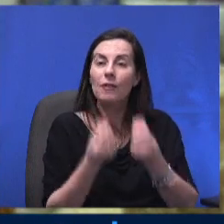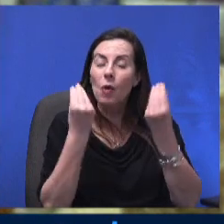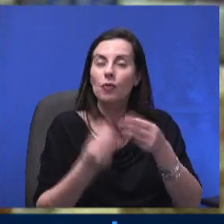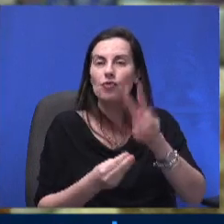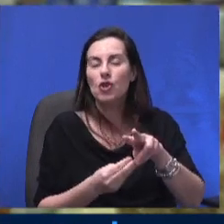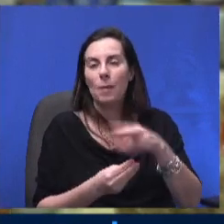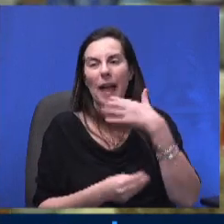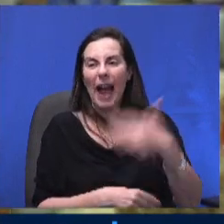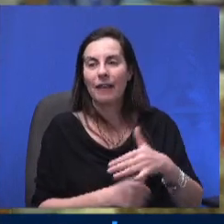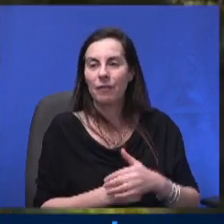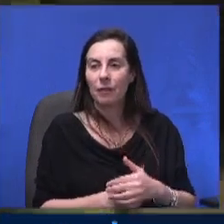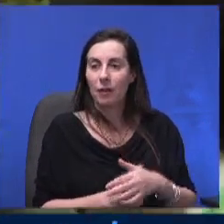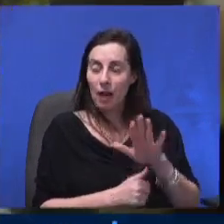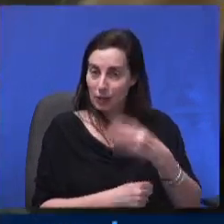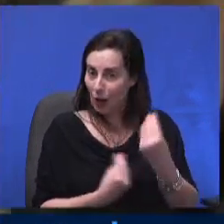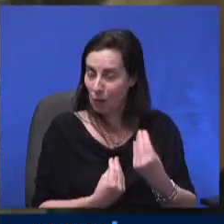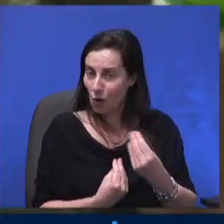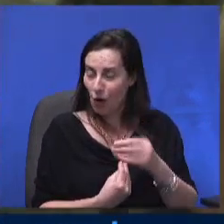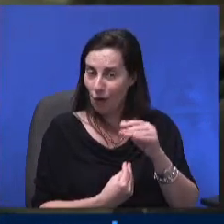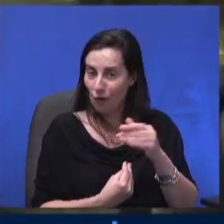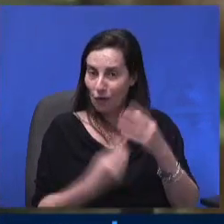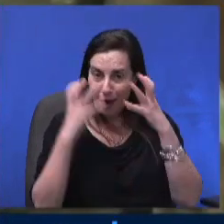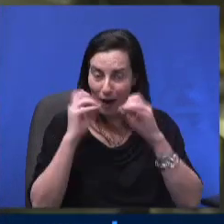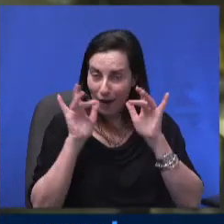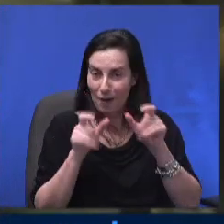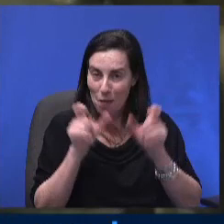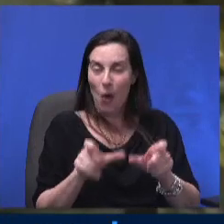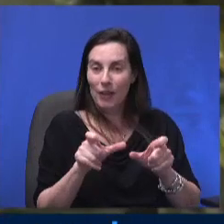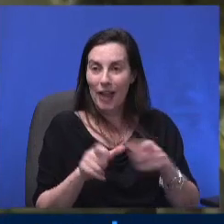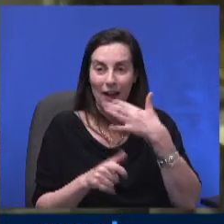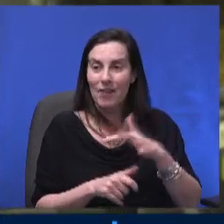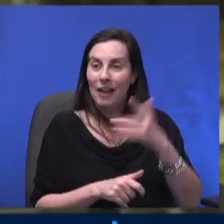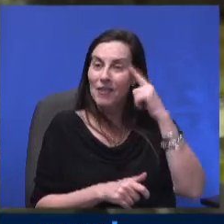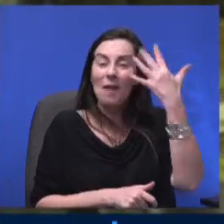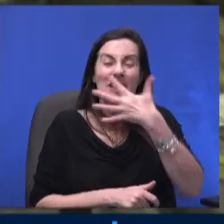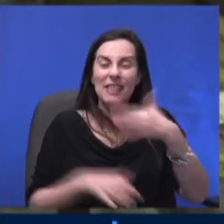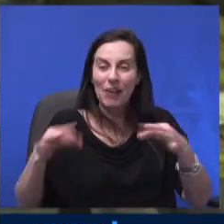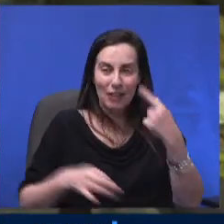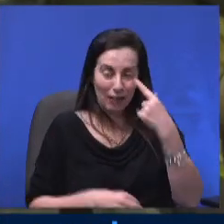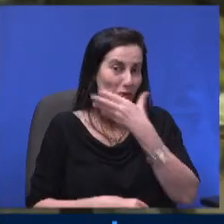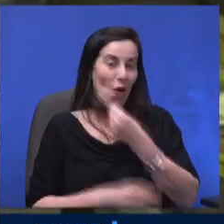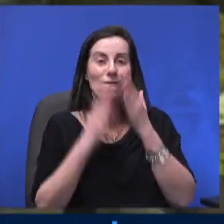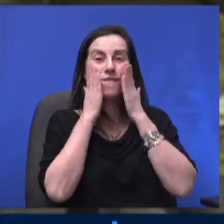זה גם אנטי-אייג'ינג. בטח. עכשיו תבינו למה המזרחים והספרדים נראים טוב. לא אני,